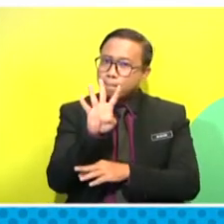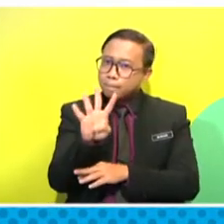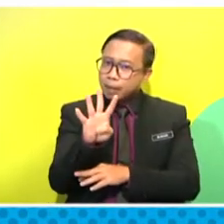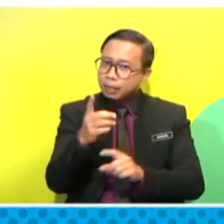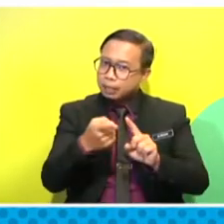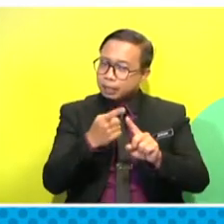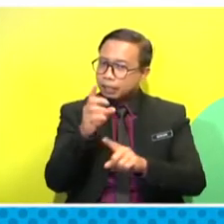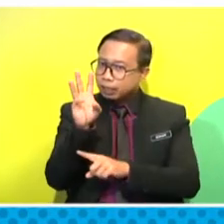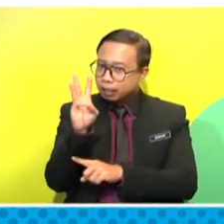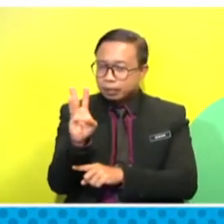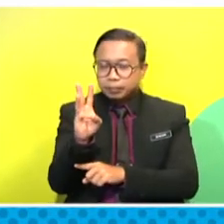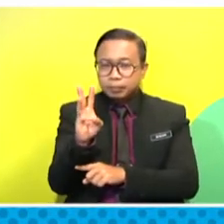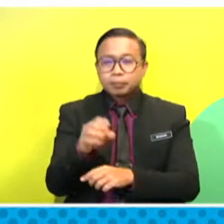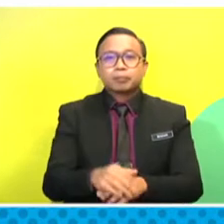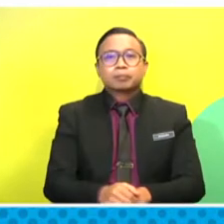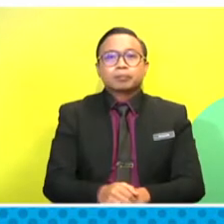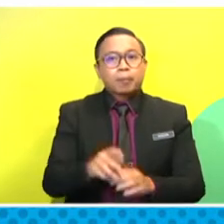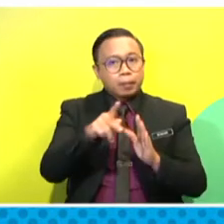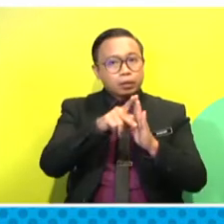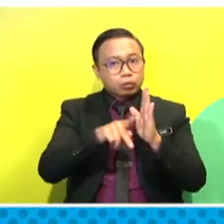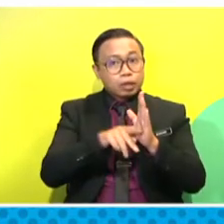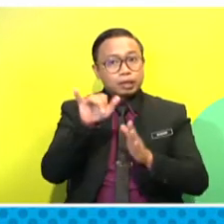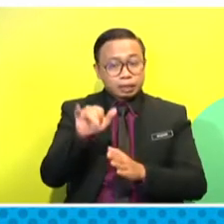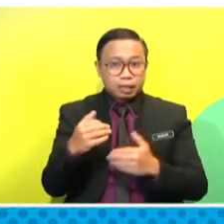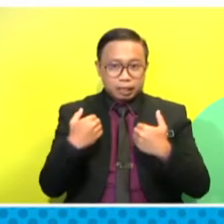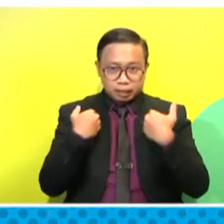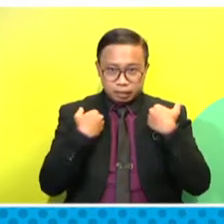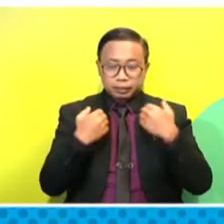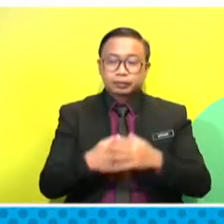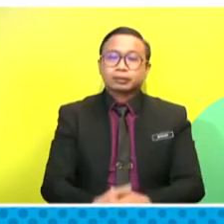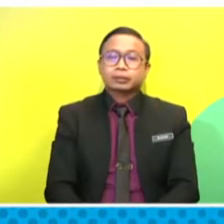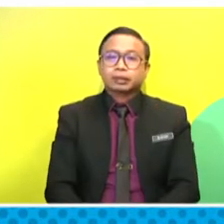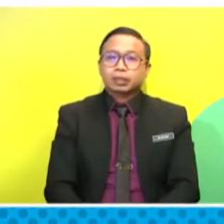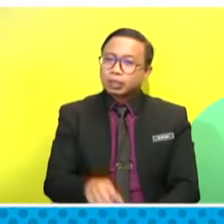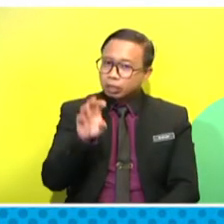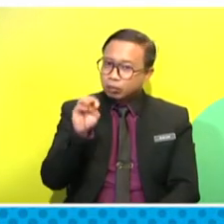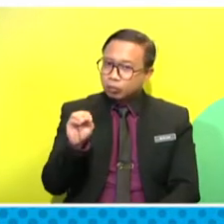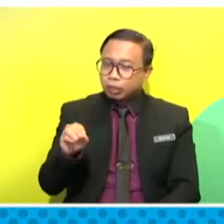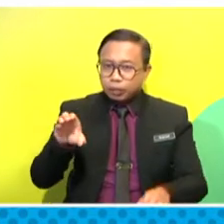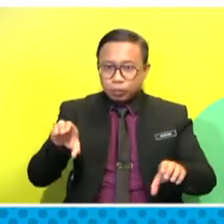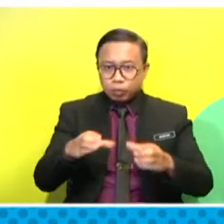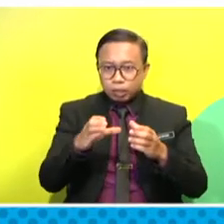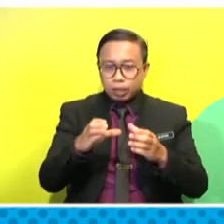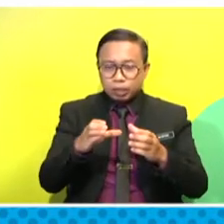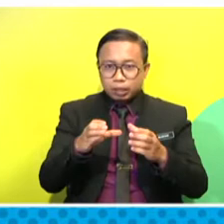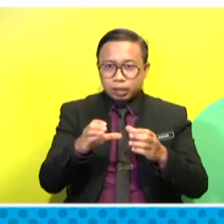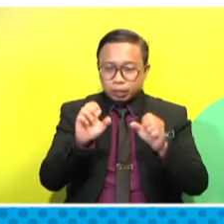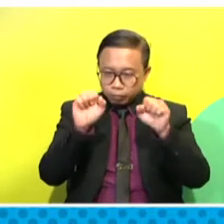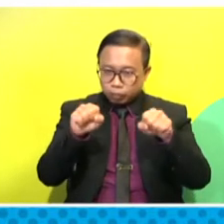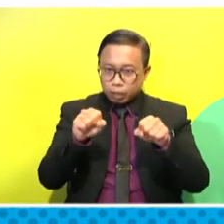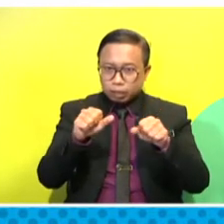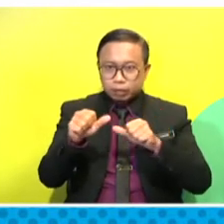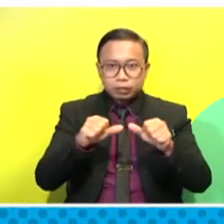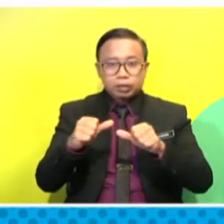6 peraturan yang ada. Dan yang ketiga, murid dapat melakukan semua aktiviti sama ada